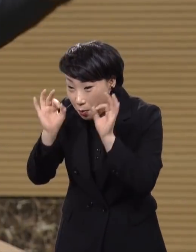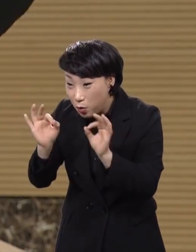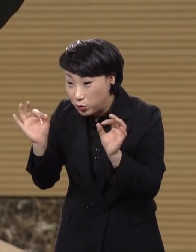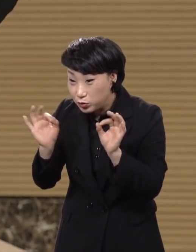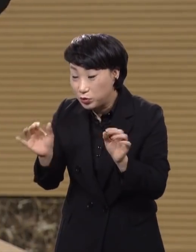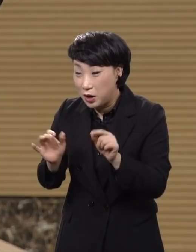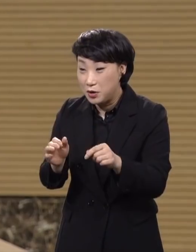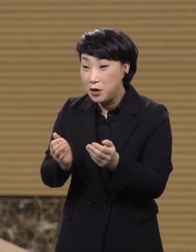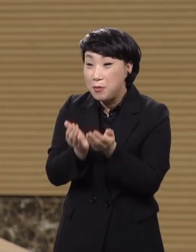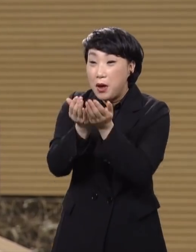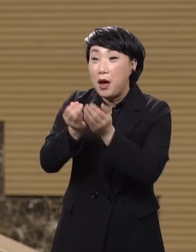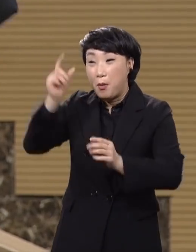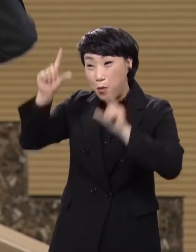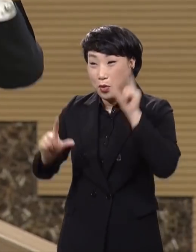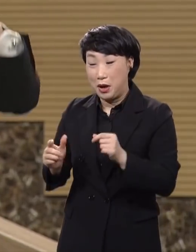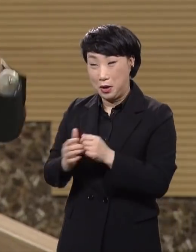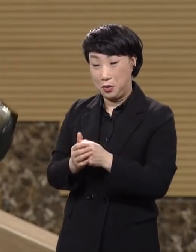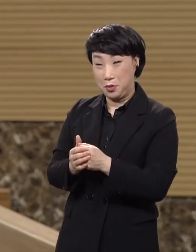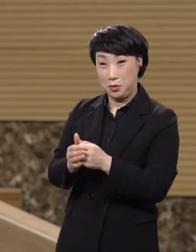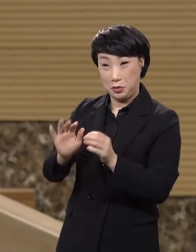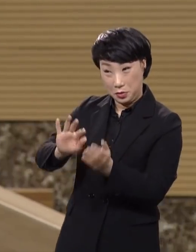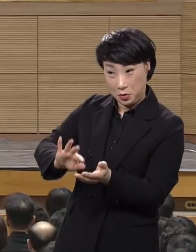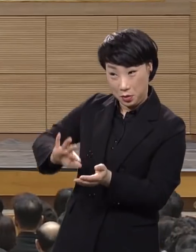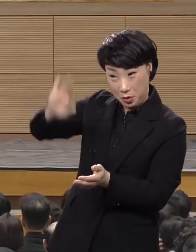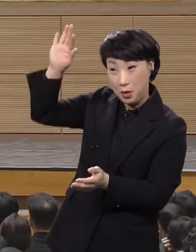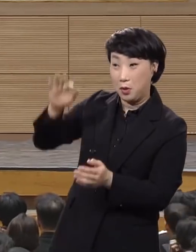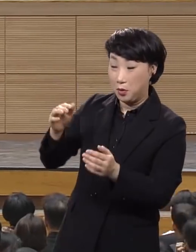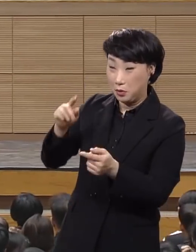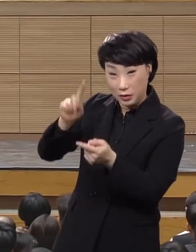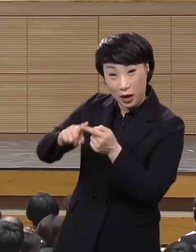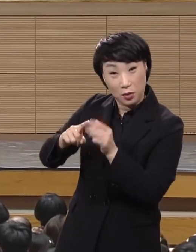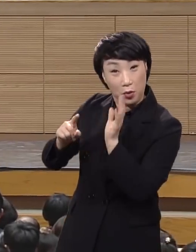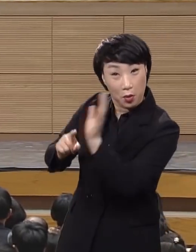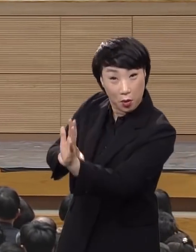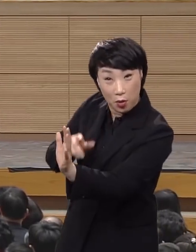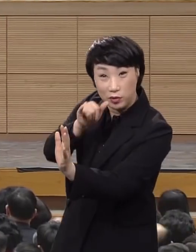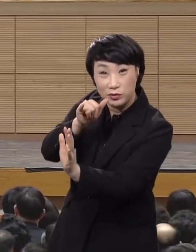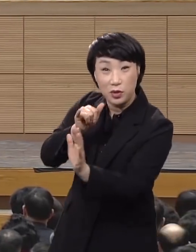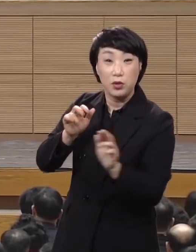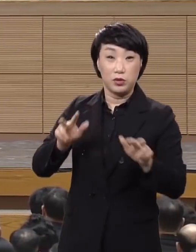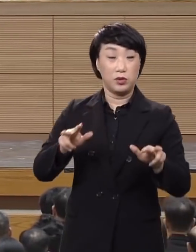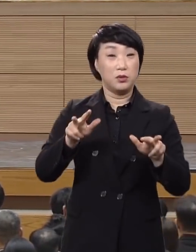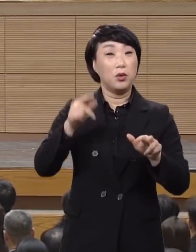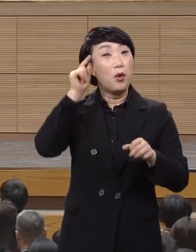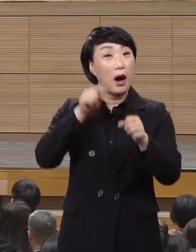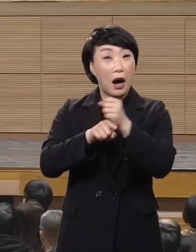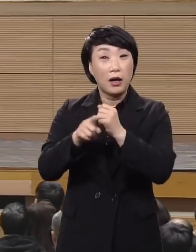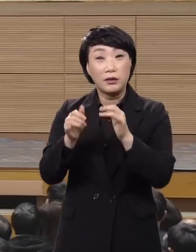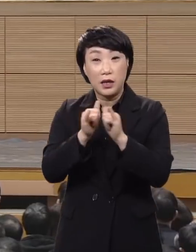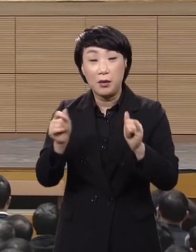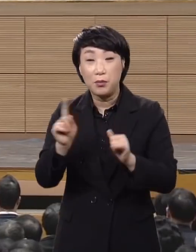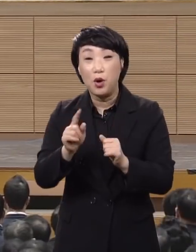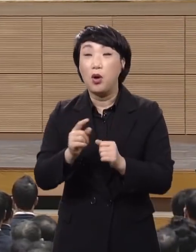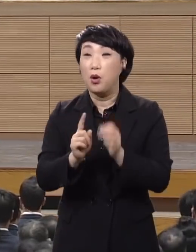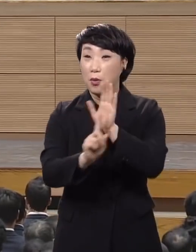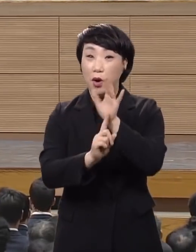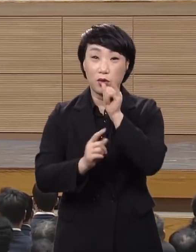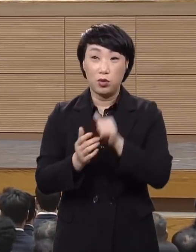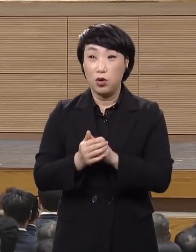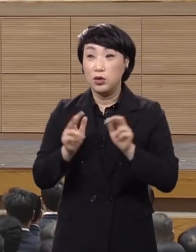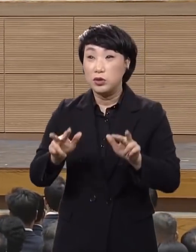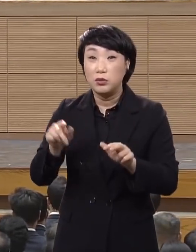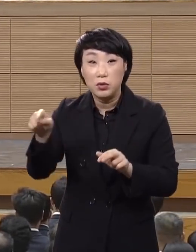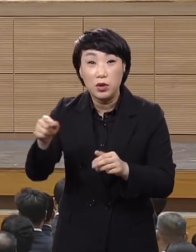쫙 이렇게 그대로 보입니다. 지금 과학자들이 그렇게 말합니다. 지금 그런